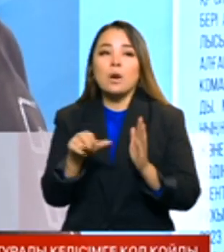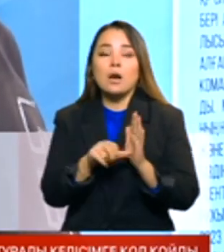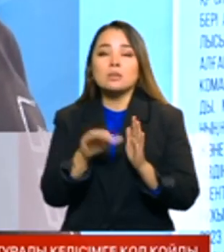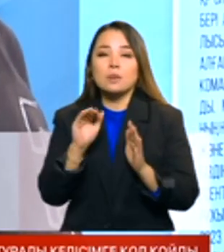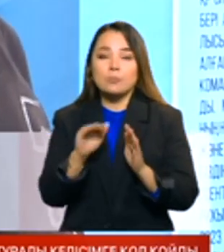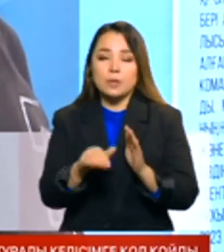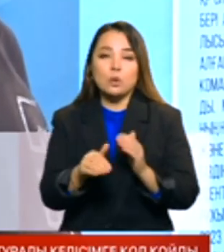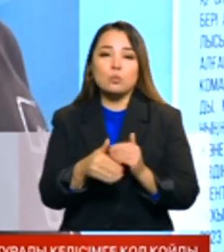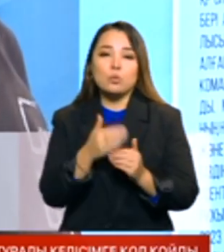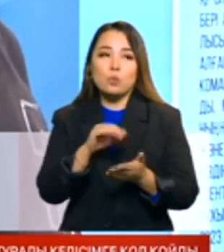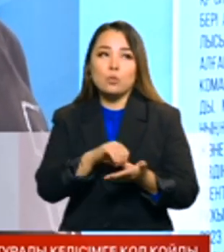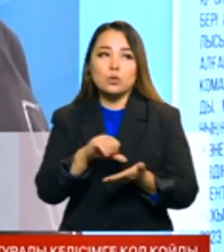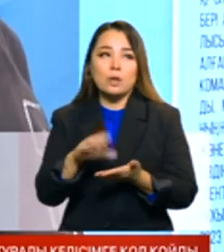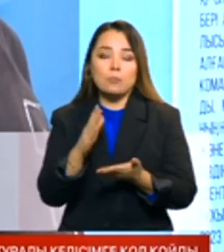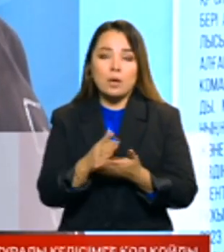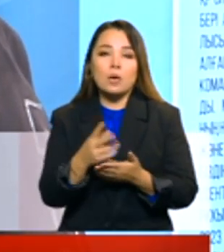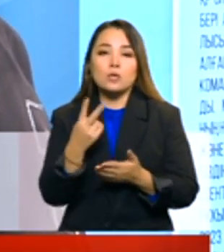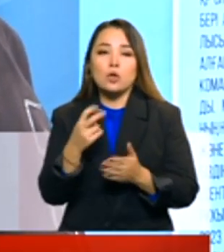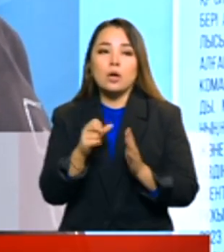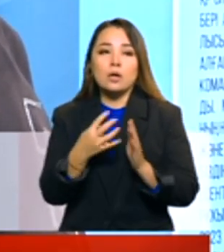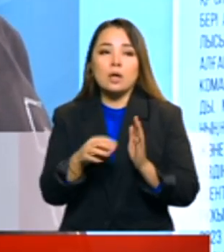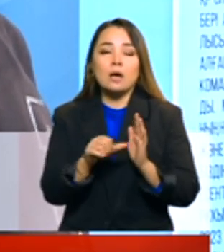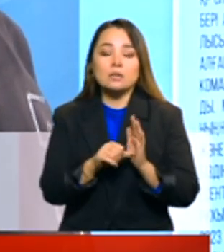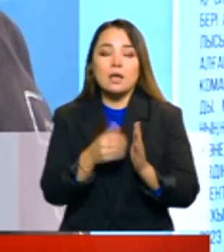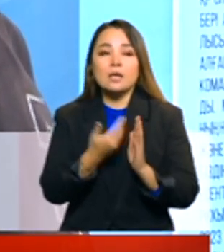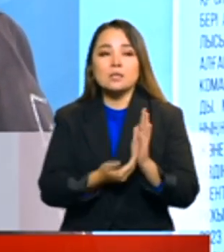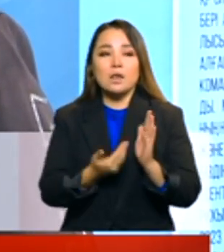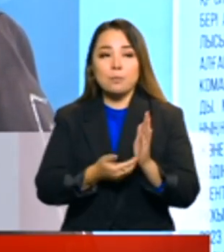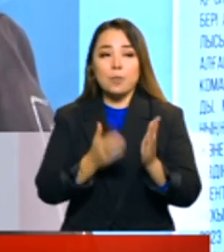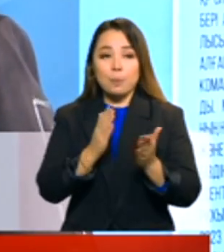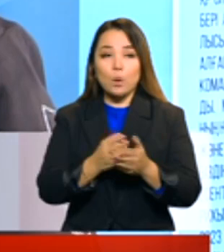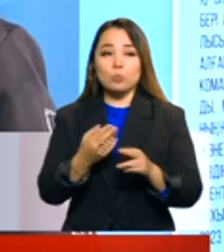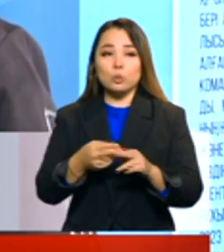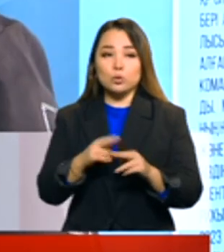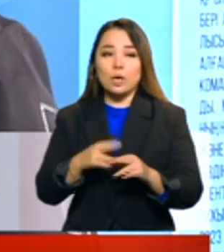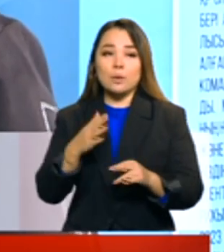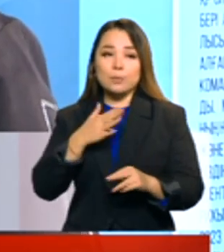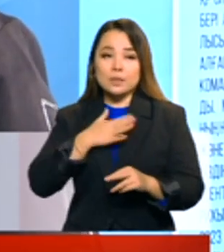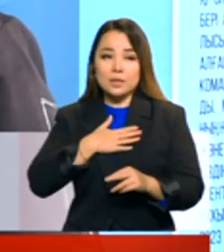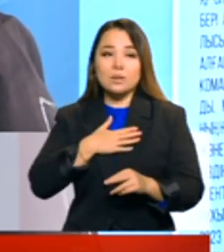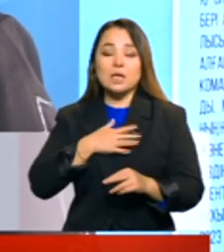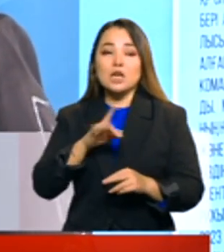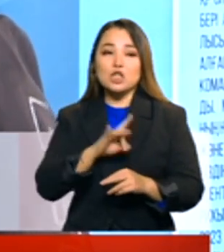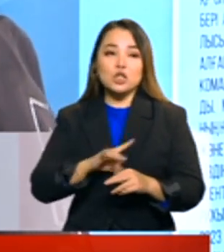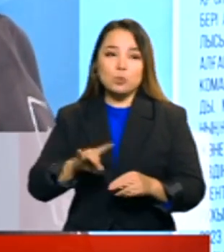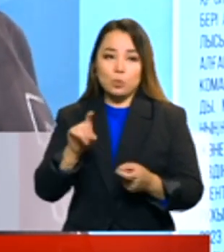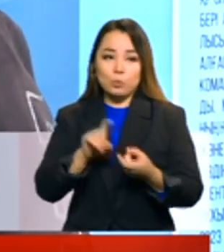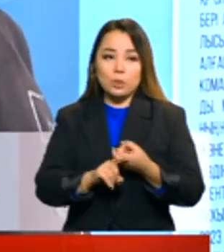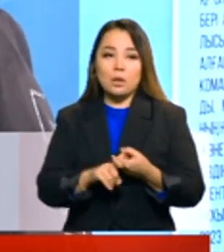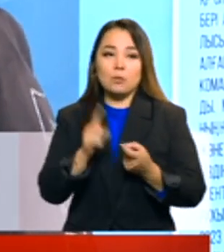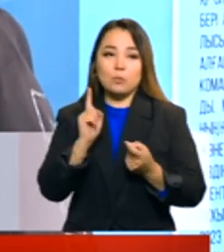мың мүшесі бар, және де 246 эксперті бар. Бүгінгі таңда біз республика бойынша